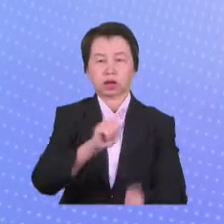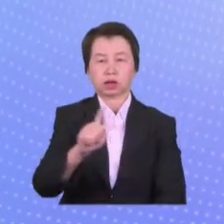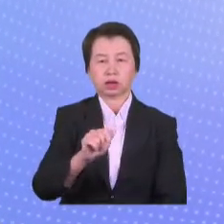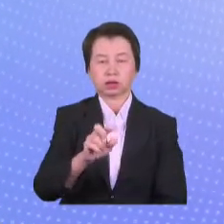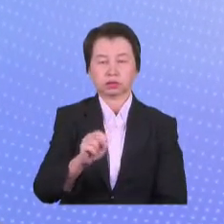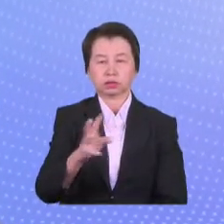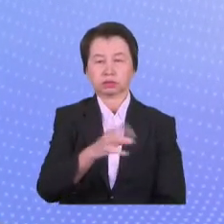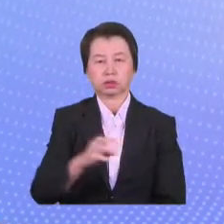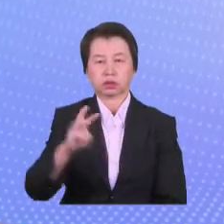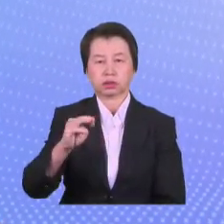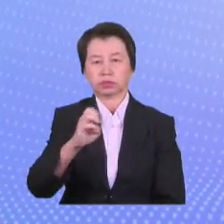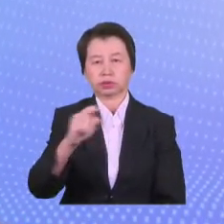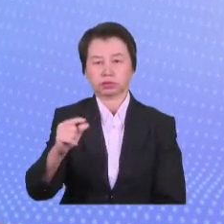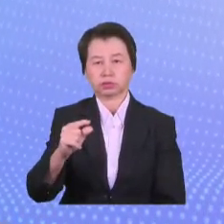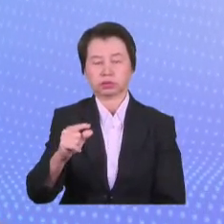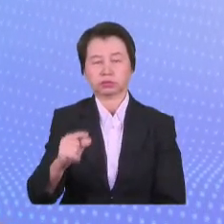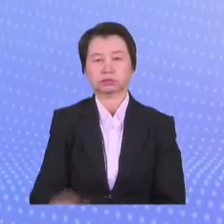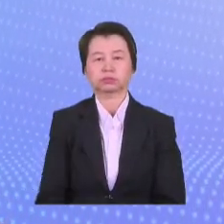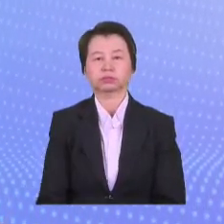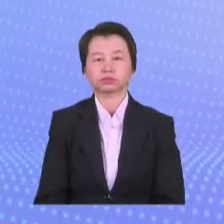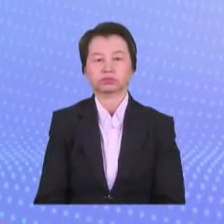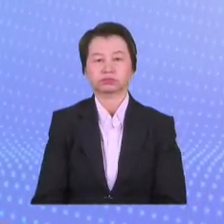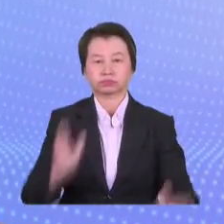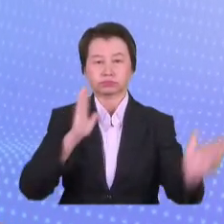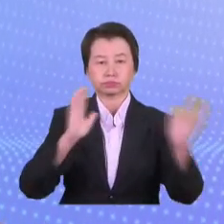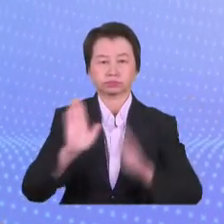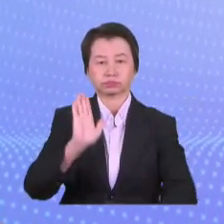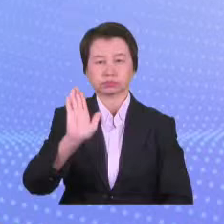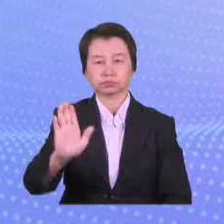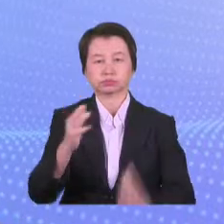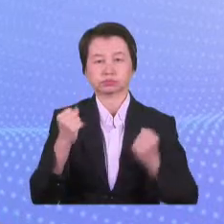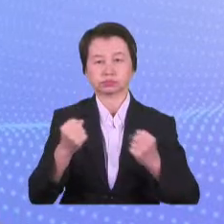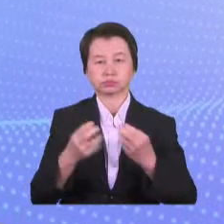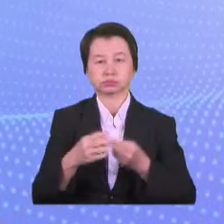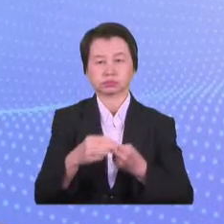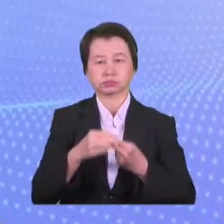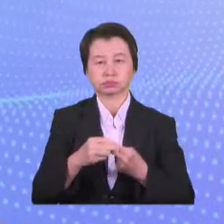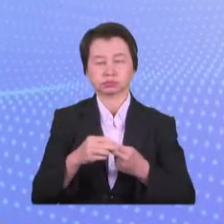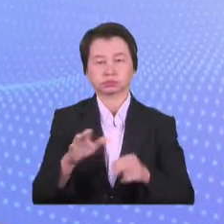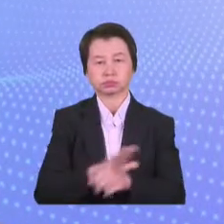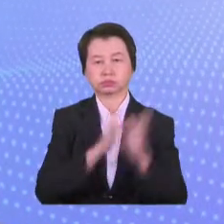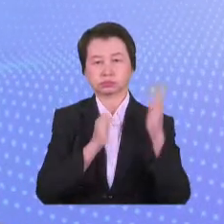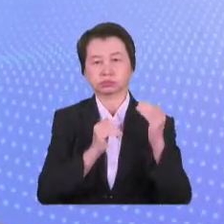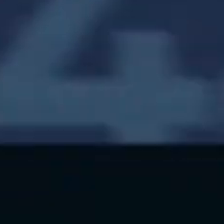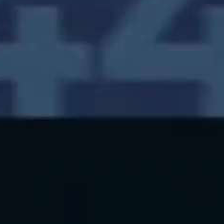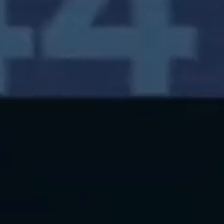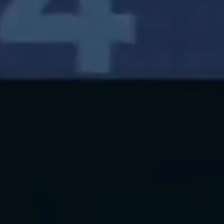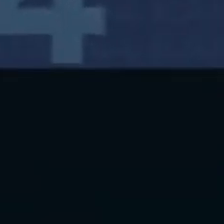Margaret Gambang untuk paparan lebih komprehensif. Malaysia Melading, tekad perpaduan penuhi harapan.